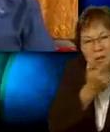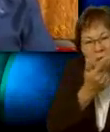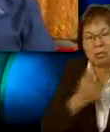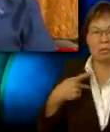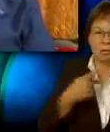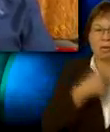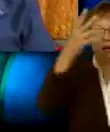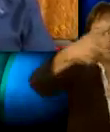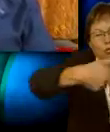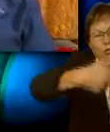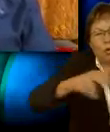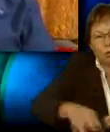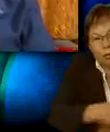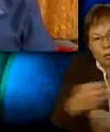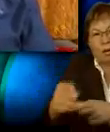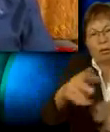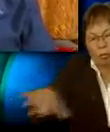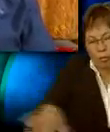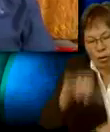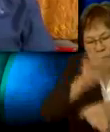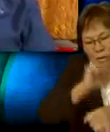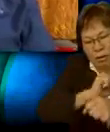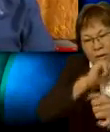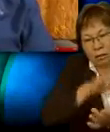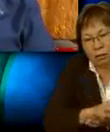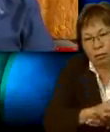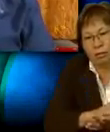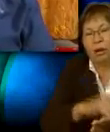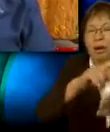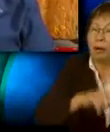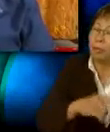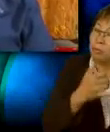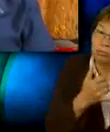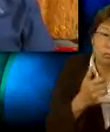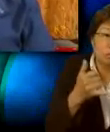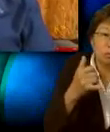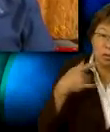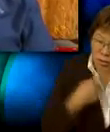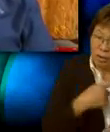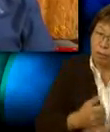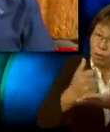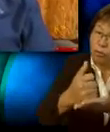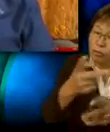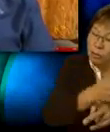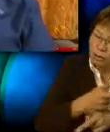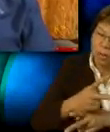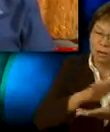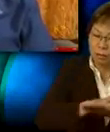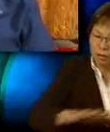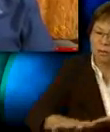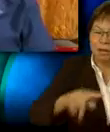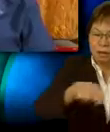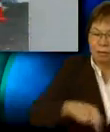tersebut, kita akan menyusahkan mereka yang menjalankan tugas tersebut. Apa salahnya kita membantu mereka menjaga